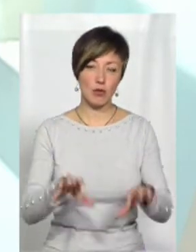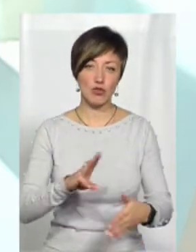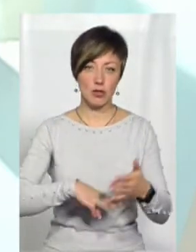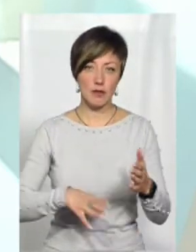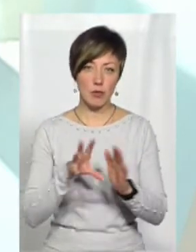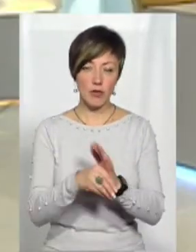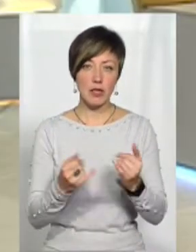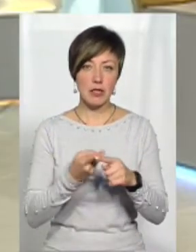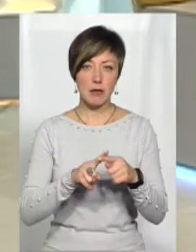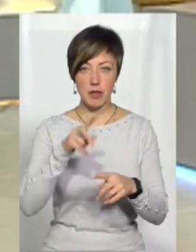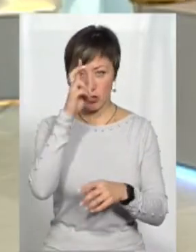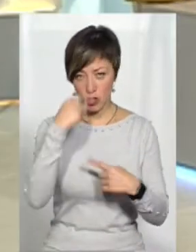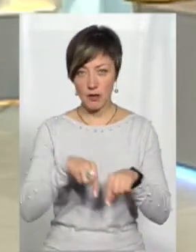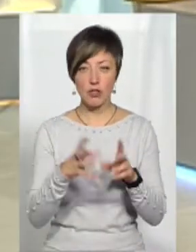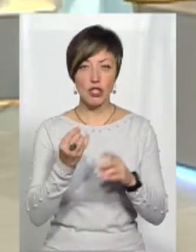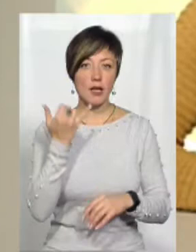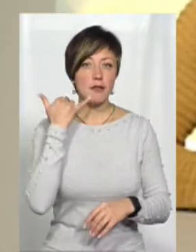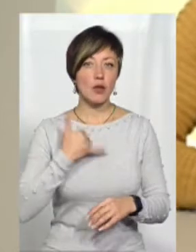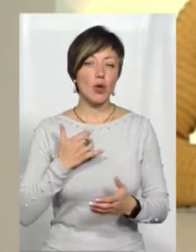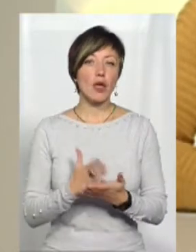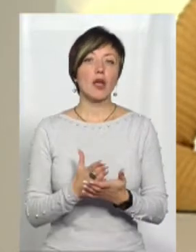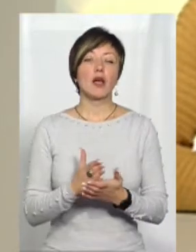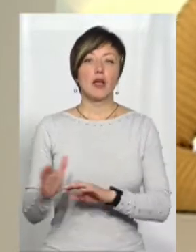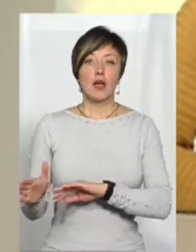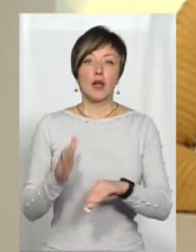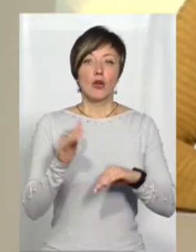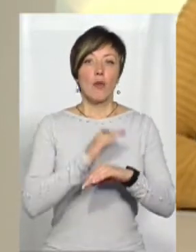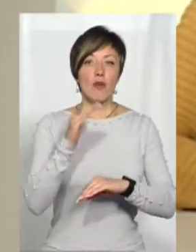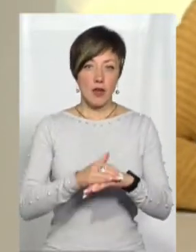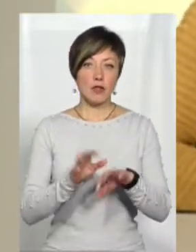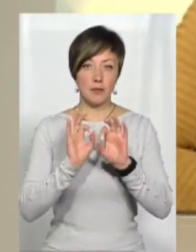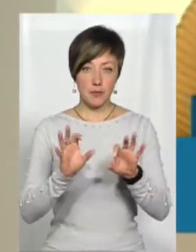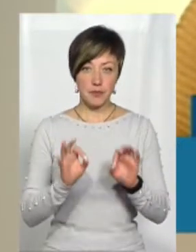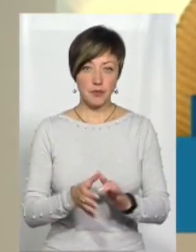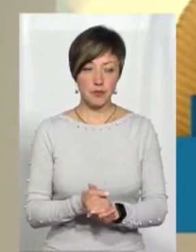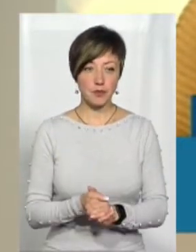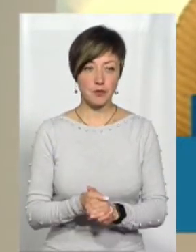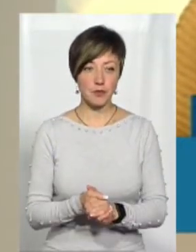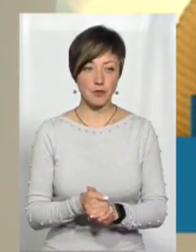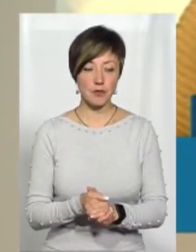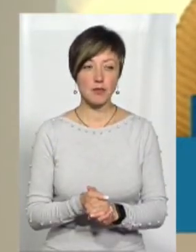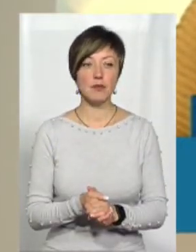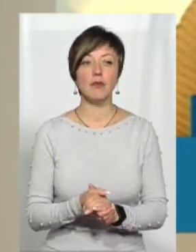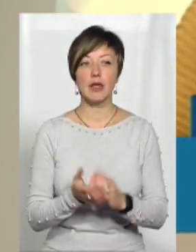які запроваджує зараз держава. У нас є ще один дзвінок у студію. Доброго вечора, ви в ефірі. Дякую.